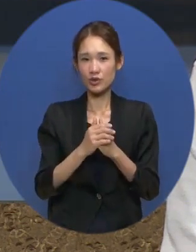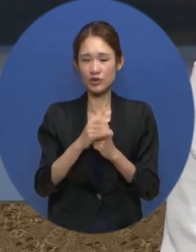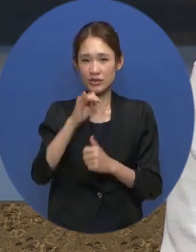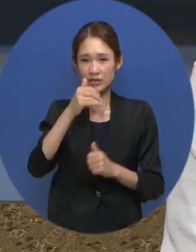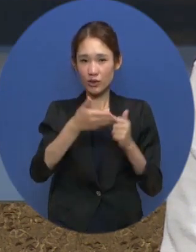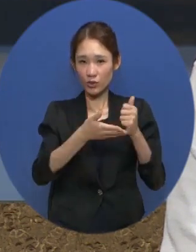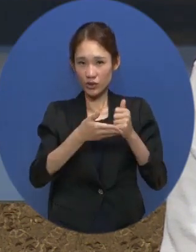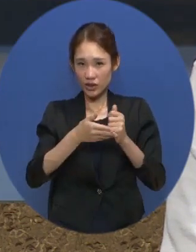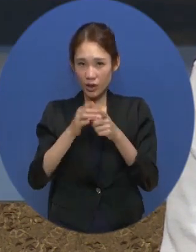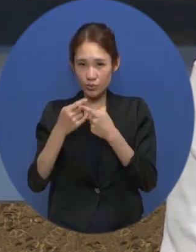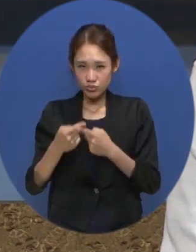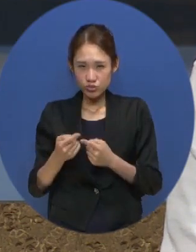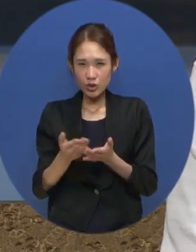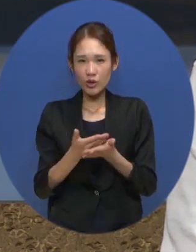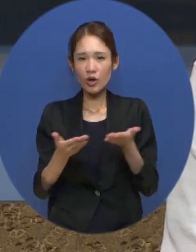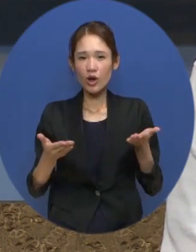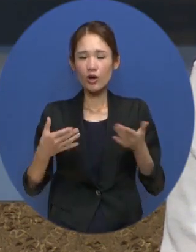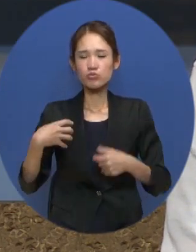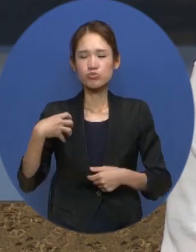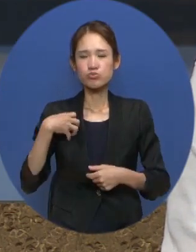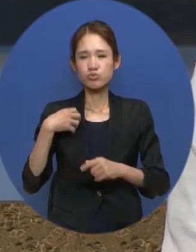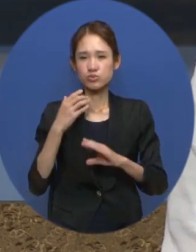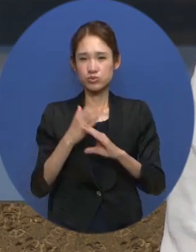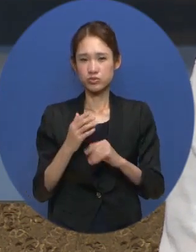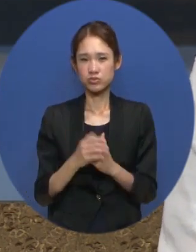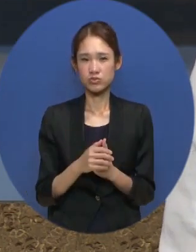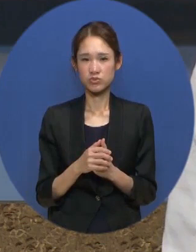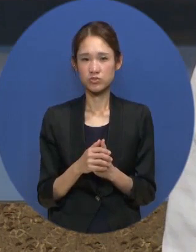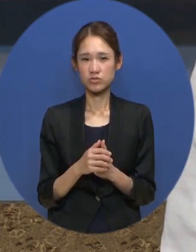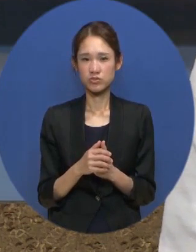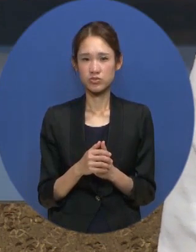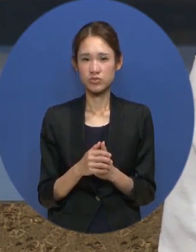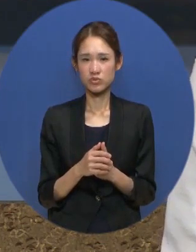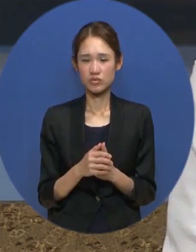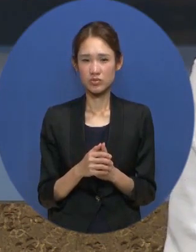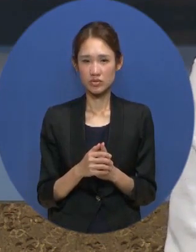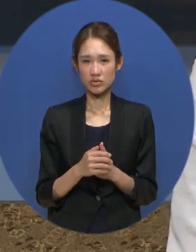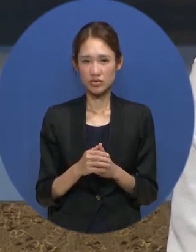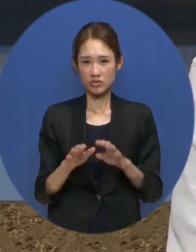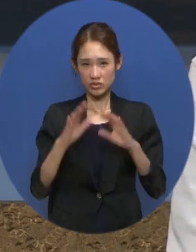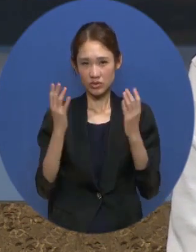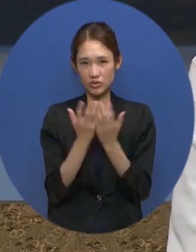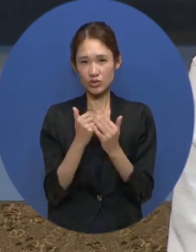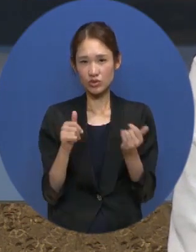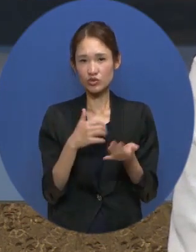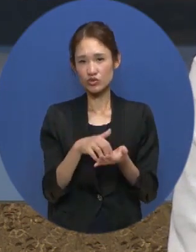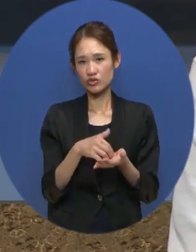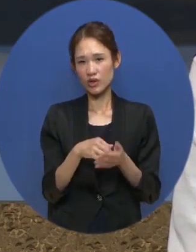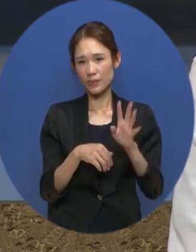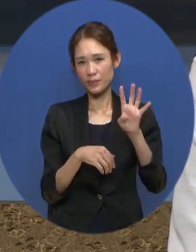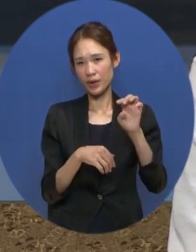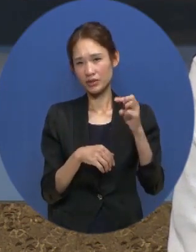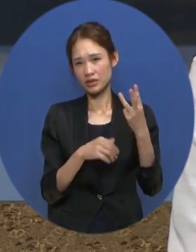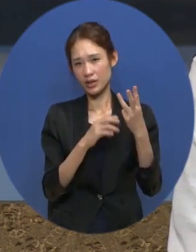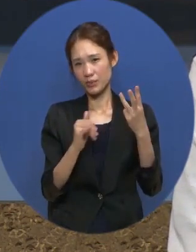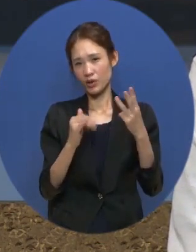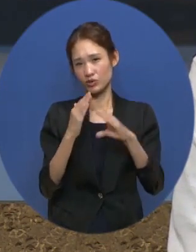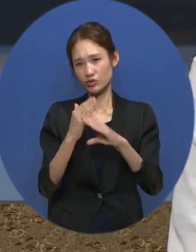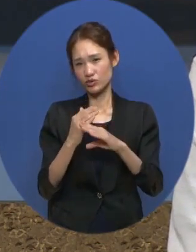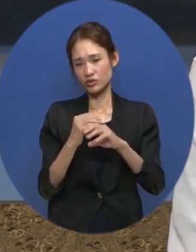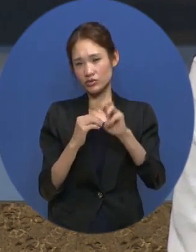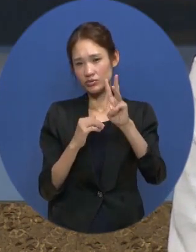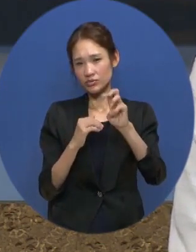그 분석을 해서 공급해드리는 그런 역할을 하고 있습니다. 네. 현재 전체 직원 수는 43명 중에 예,